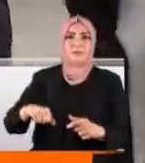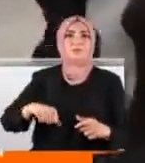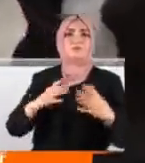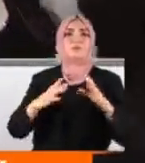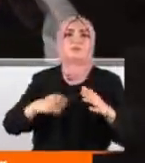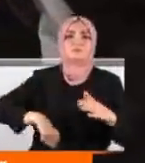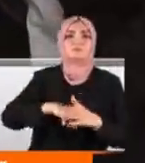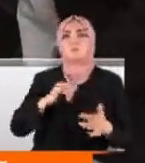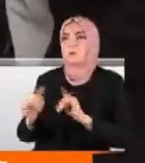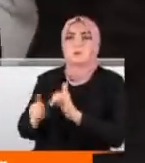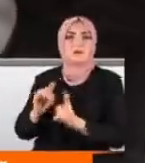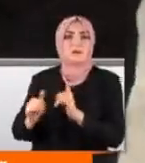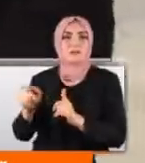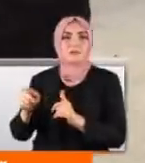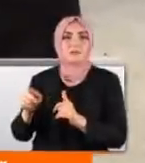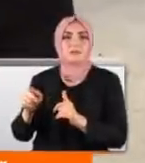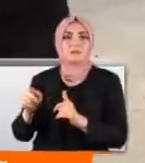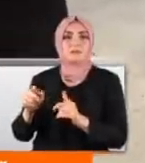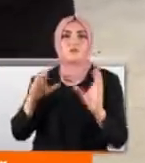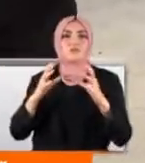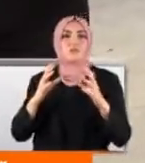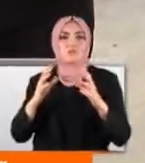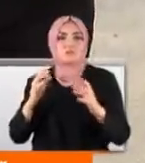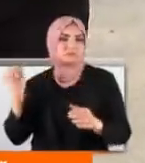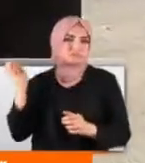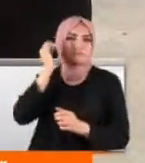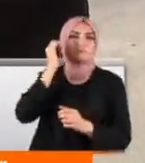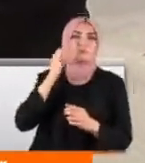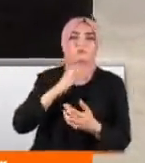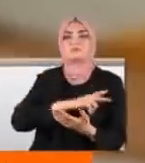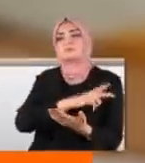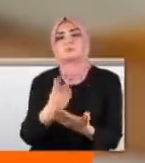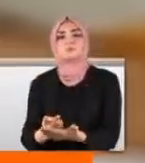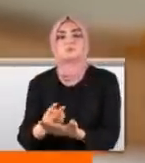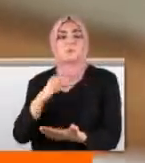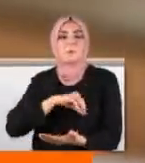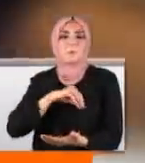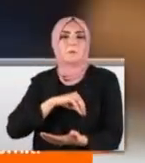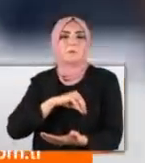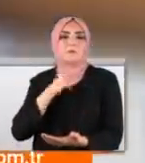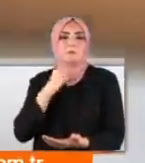çarptı, top çarptı, düştü, şu merminin buraya kafasını vurdu diyebiliyoruz.